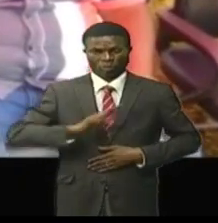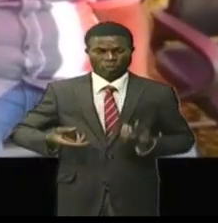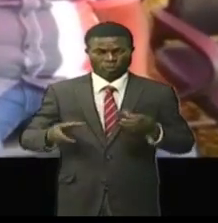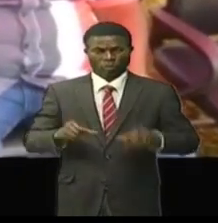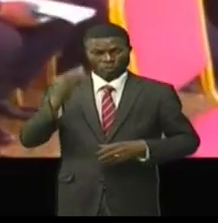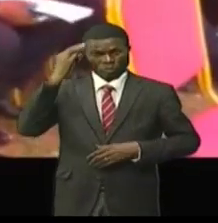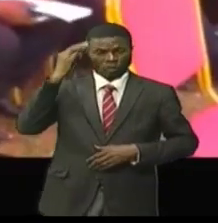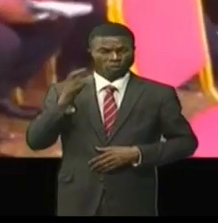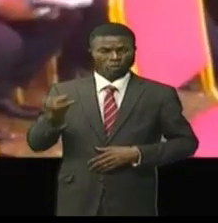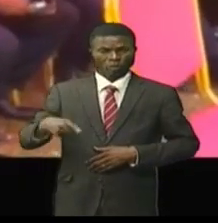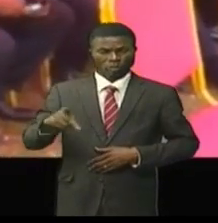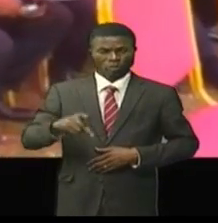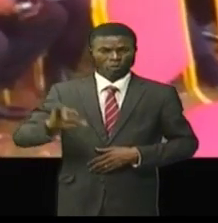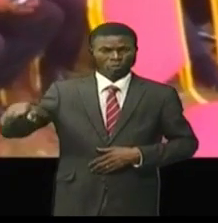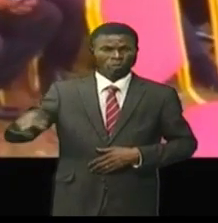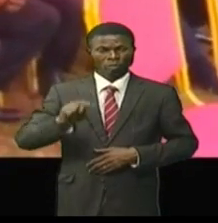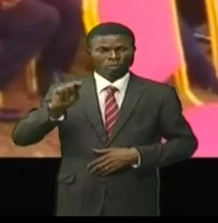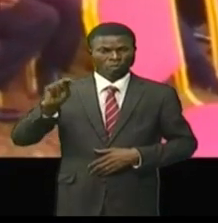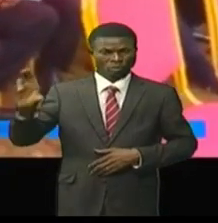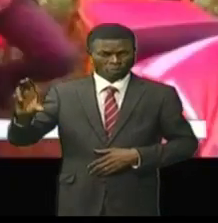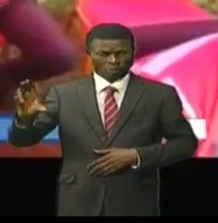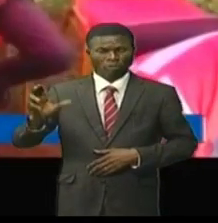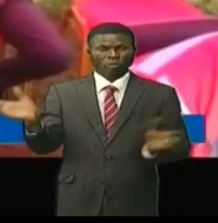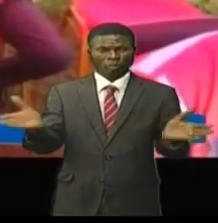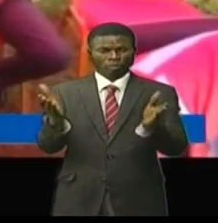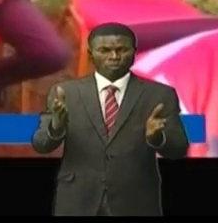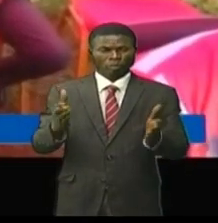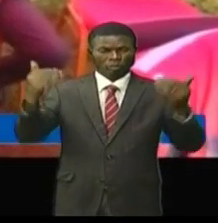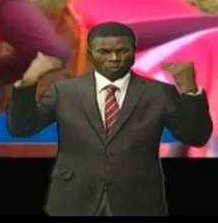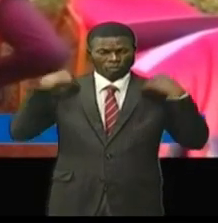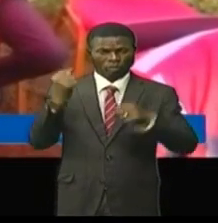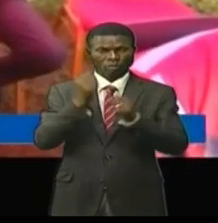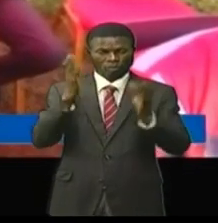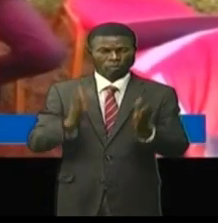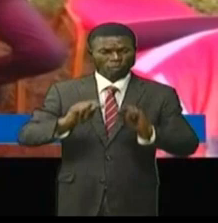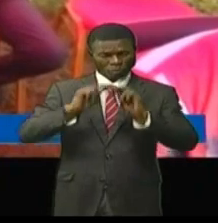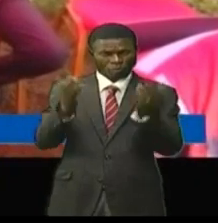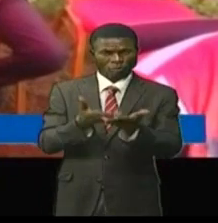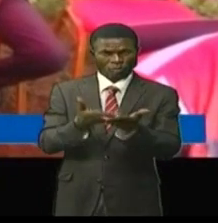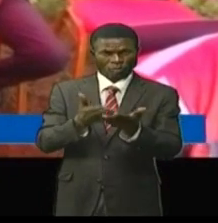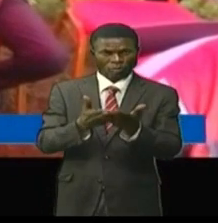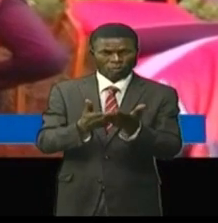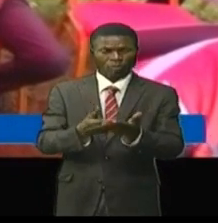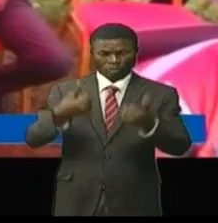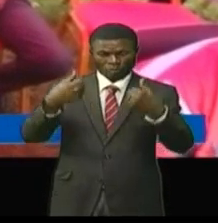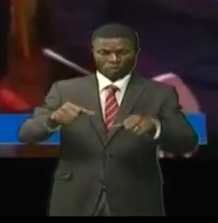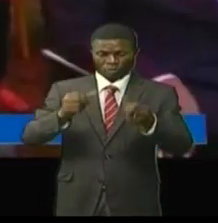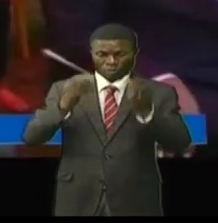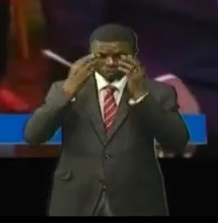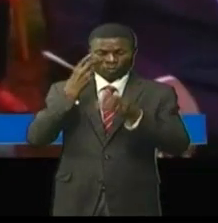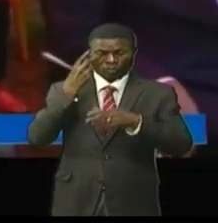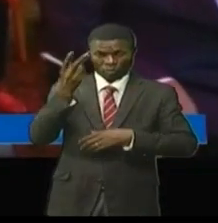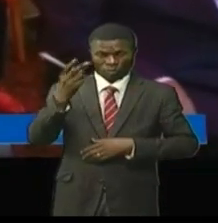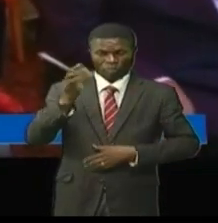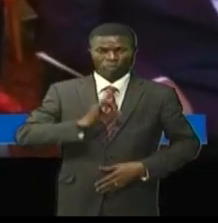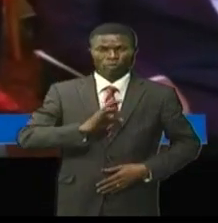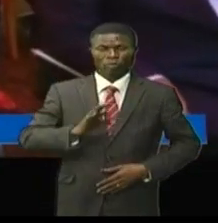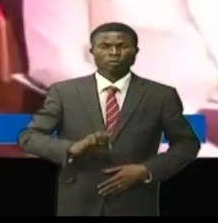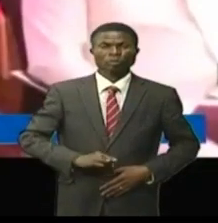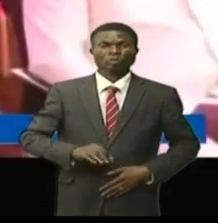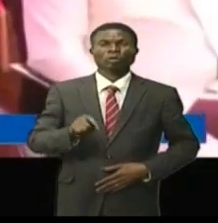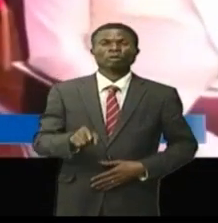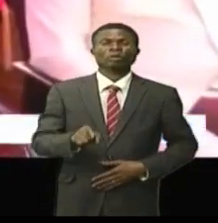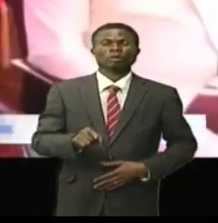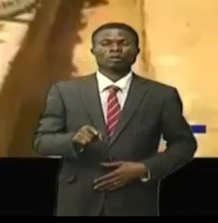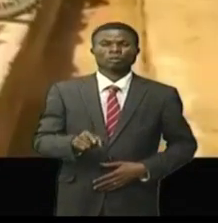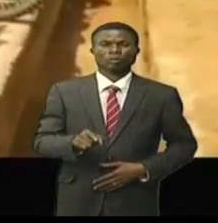le ministre provincial Jean-Claude Bouanganga a exhorté les cadres et agents de cette structure à demeurer dans la vision du chef de l'État,